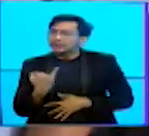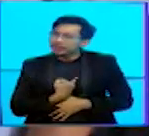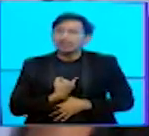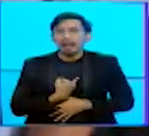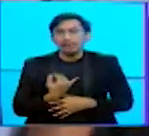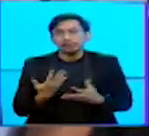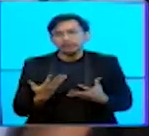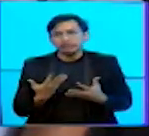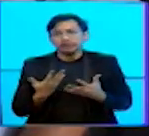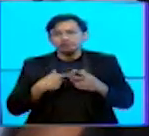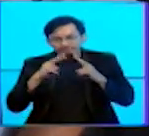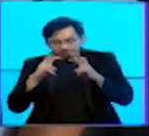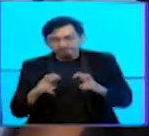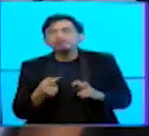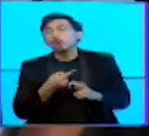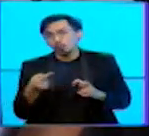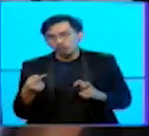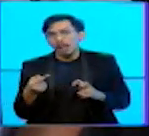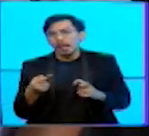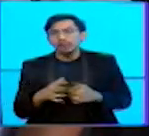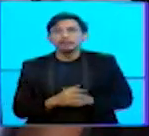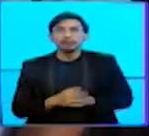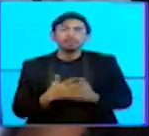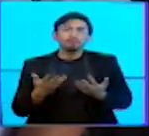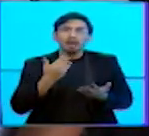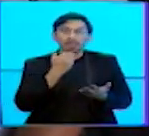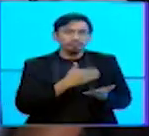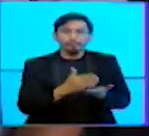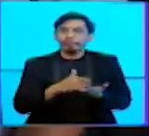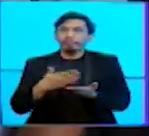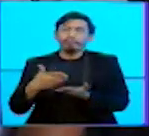akibat istilahnya kami terlalu menanggapi masyarakat kami. Jadi mohon maaf.